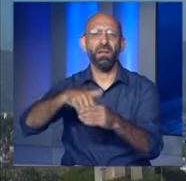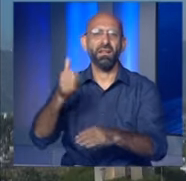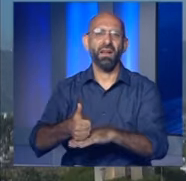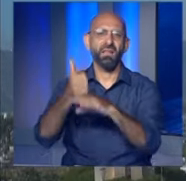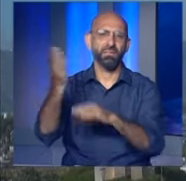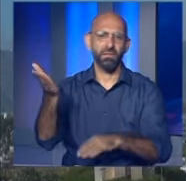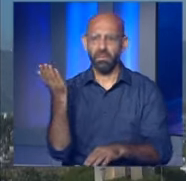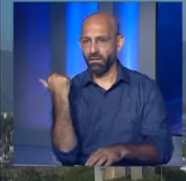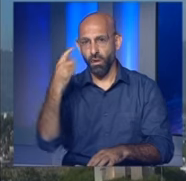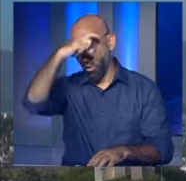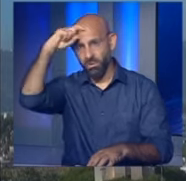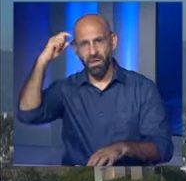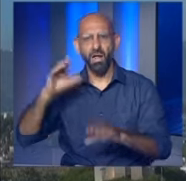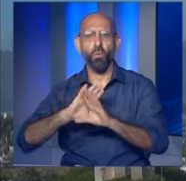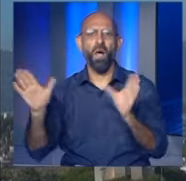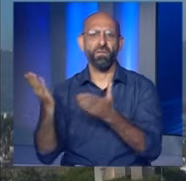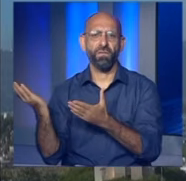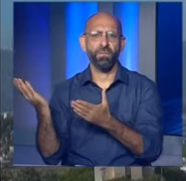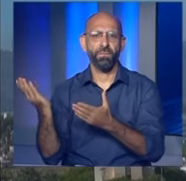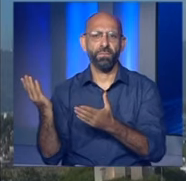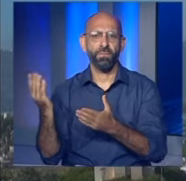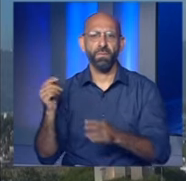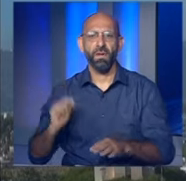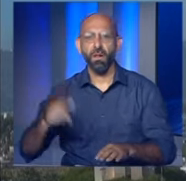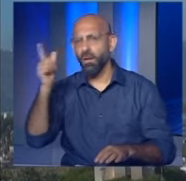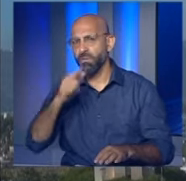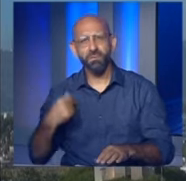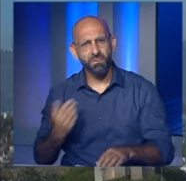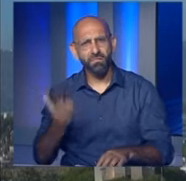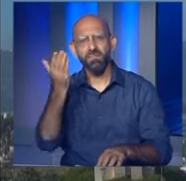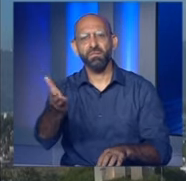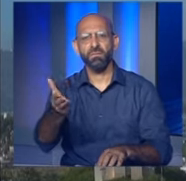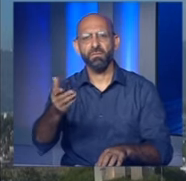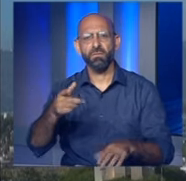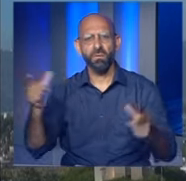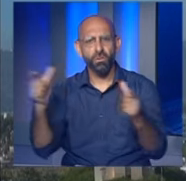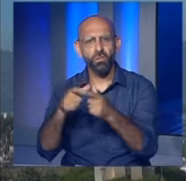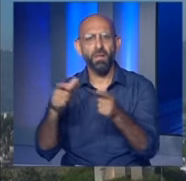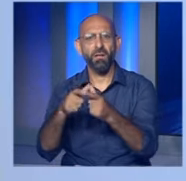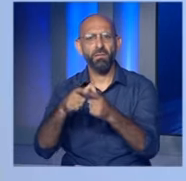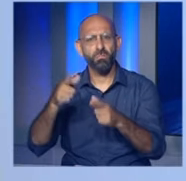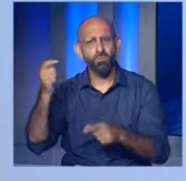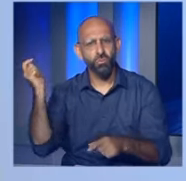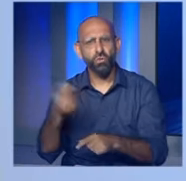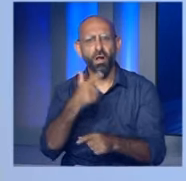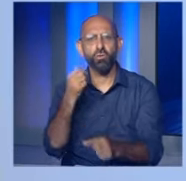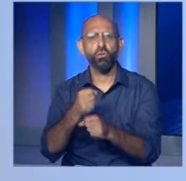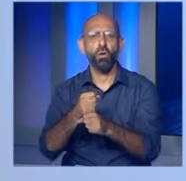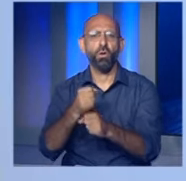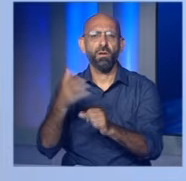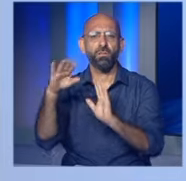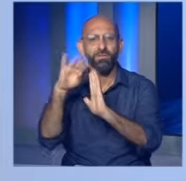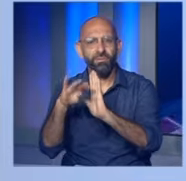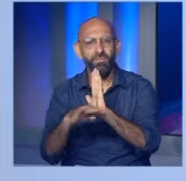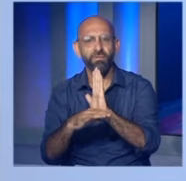الاكثر بعد انتهاء ما يسمى المهله التي كانت قد حددتها بنهايه حزيران لتحقيق تقدم حاسم في